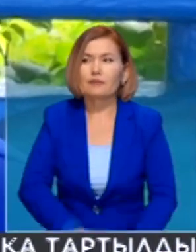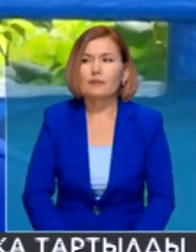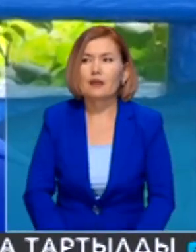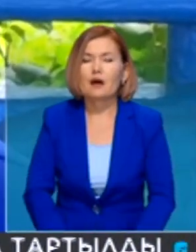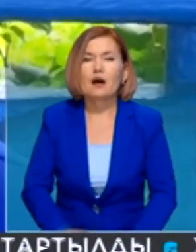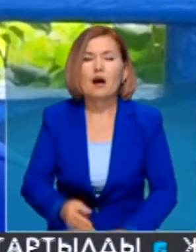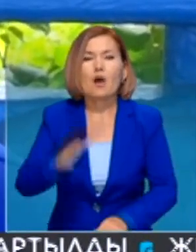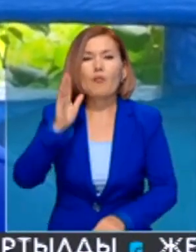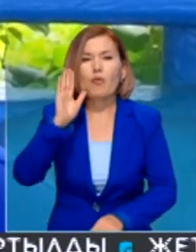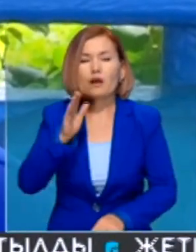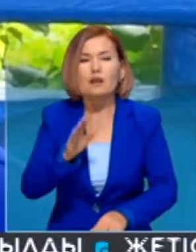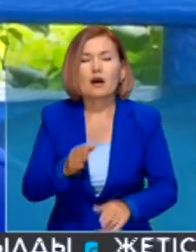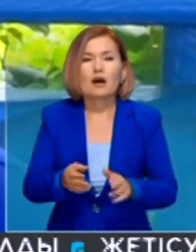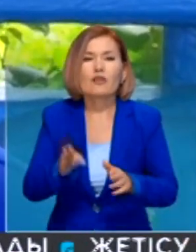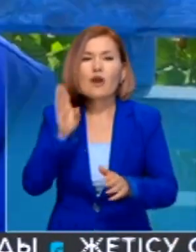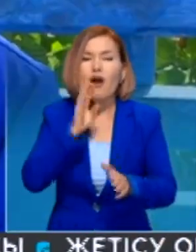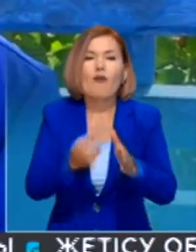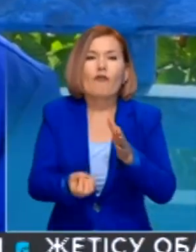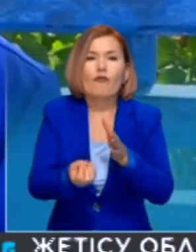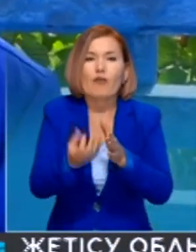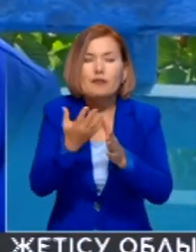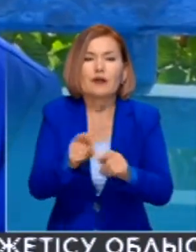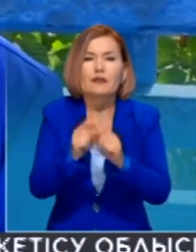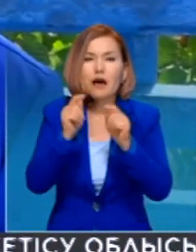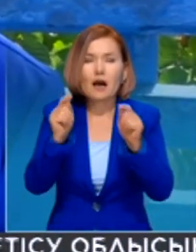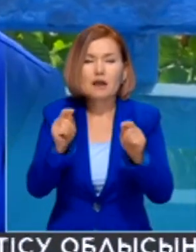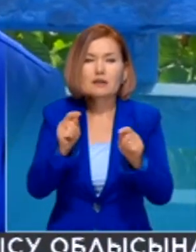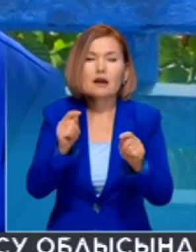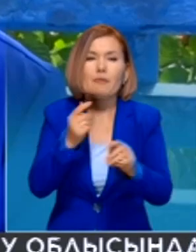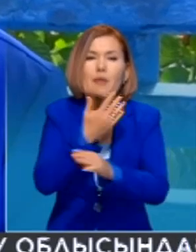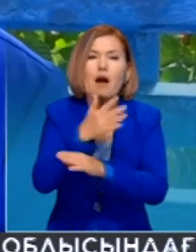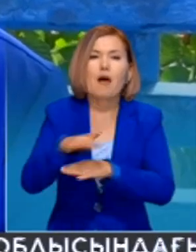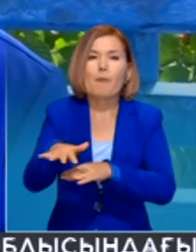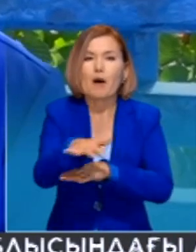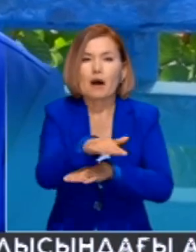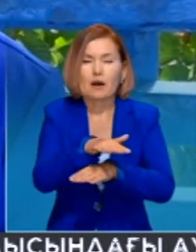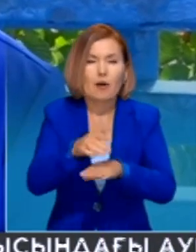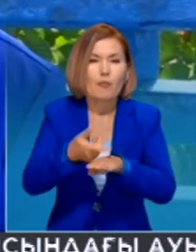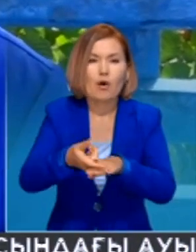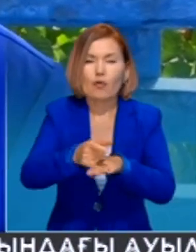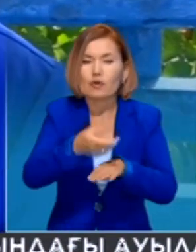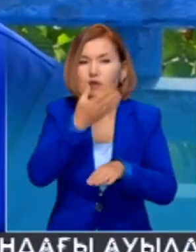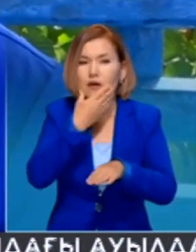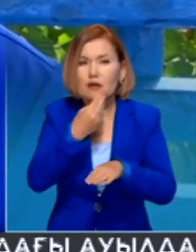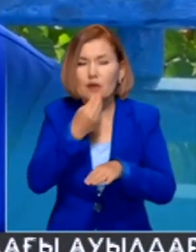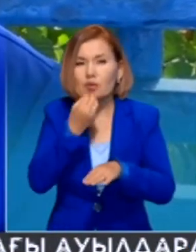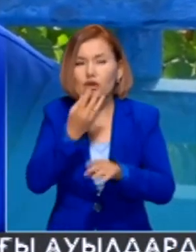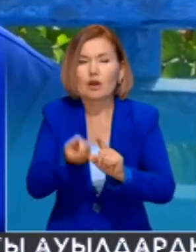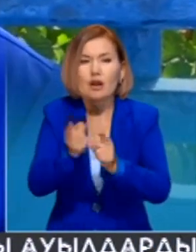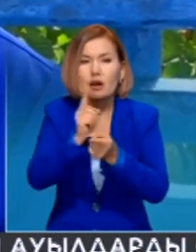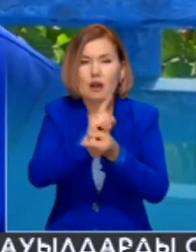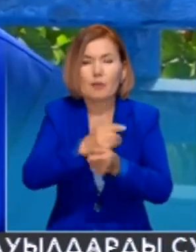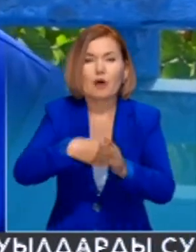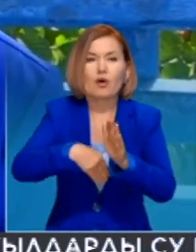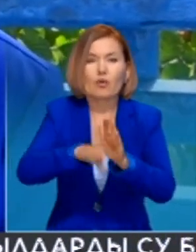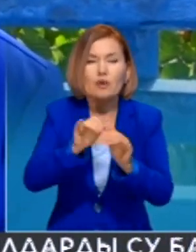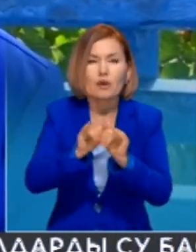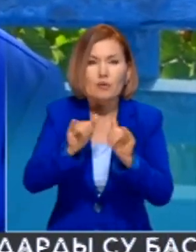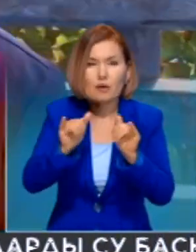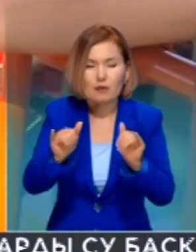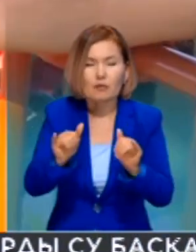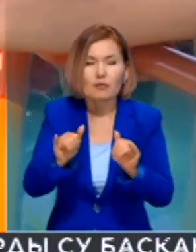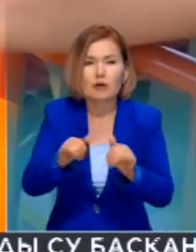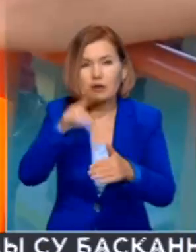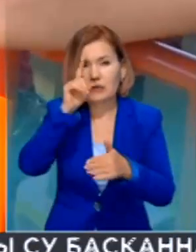Фонтандарды қосасыздар, паркты жасап жатыр. Бақырындап біздің семейіміз жақсы көрікті қалаға айналады деп